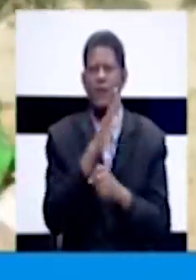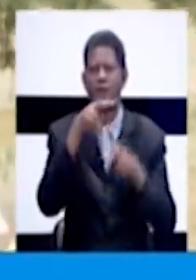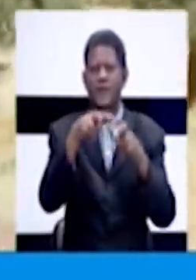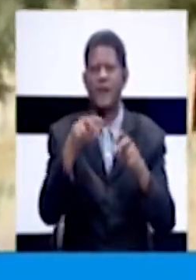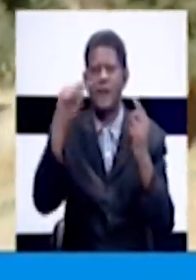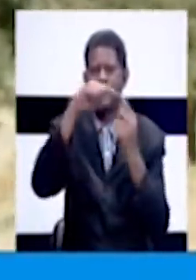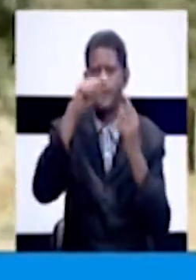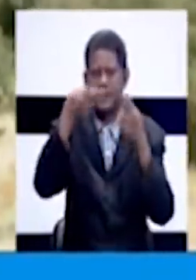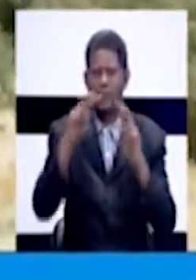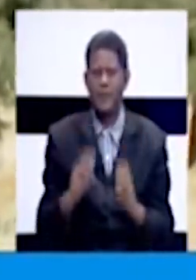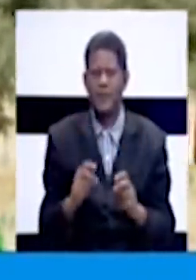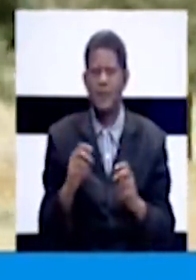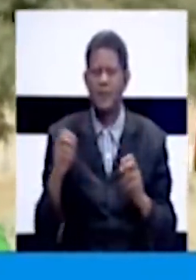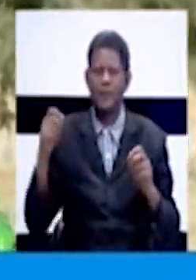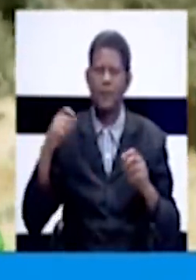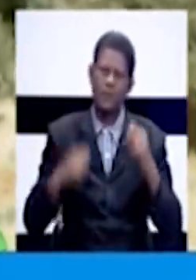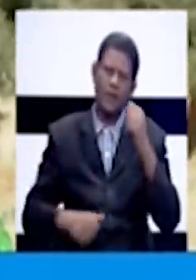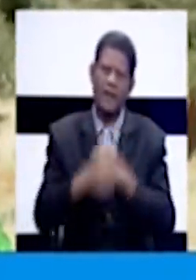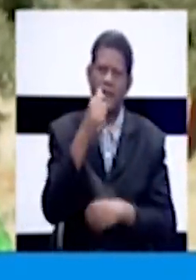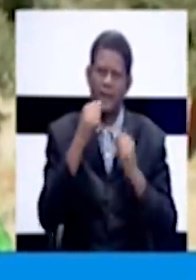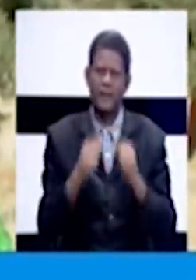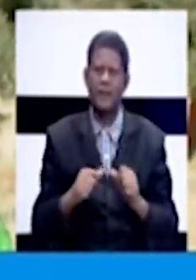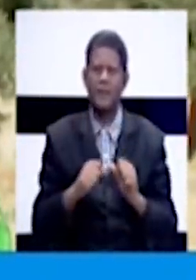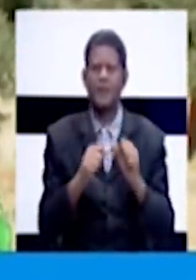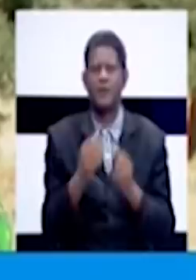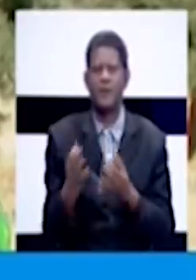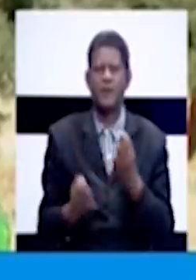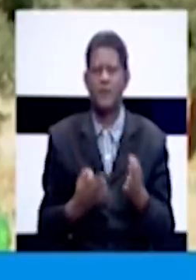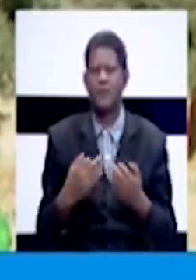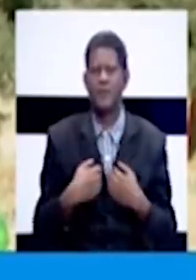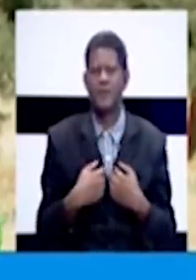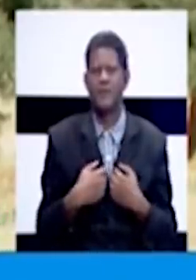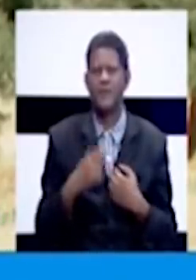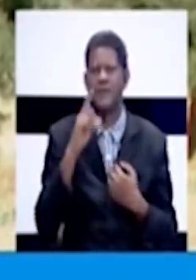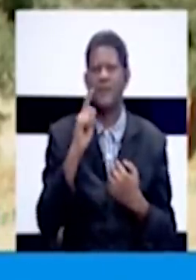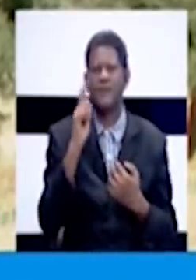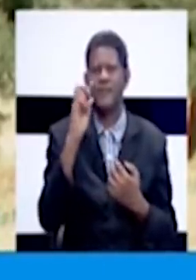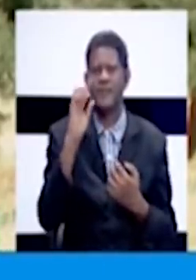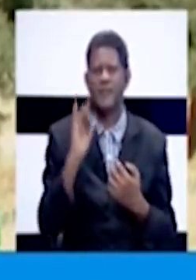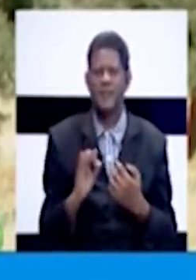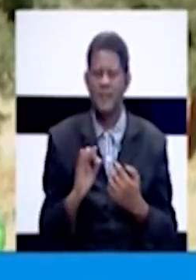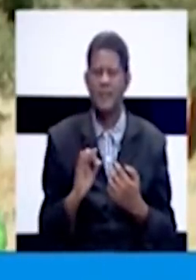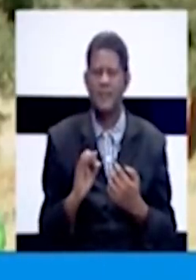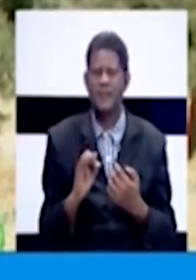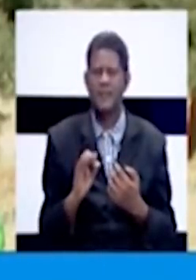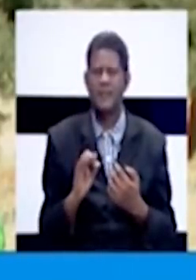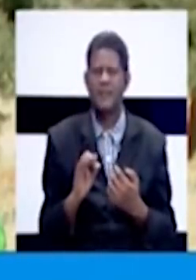ዝቕበር ድማ በርቃዊ መጥቃዕቶም ተጠናኺሩ ከም ዝቕፅልን ገሊፆም ፈንገል